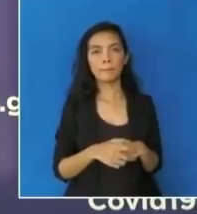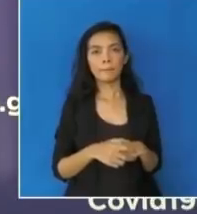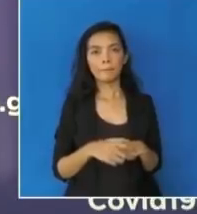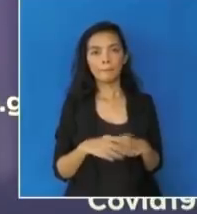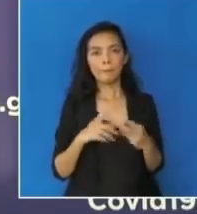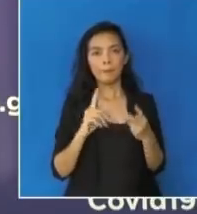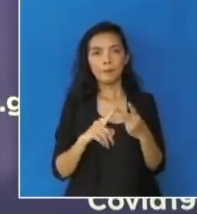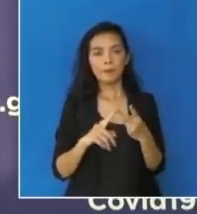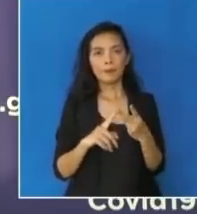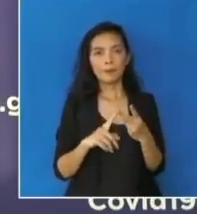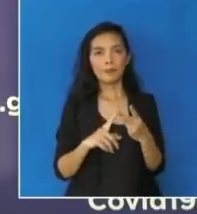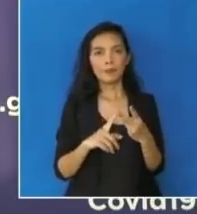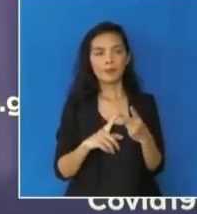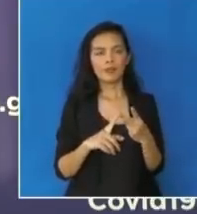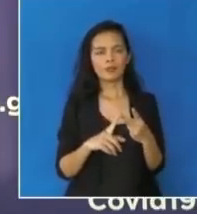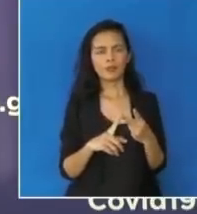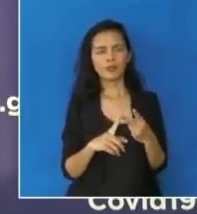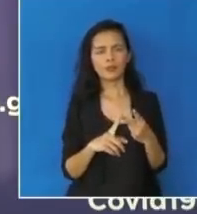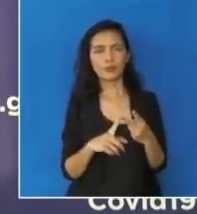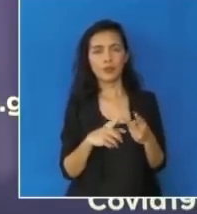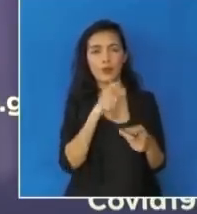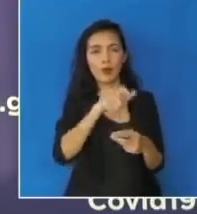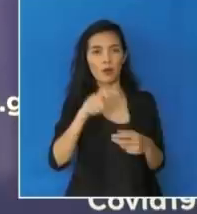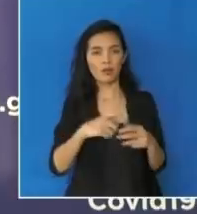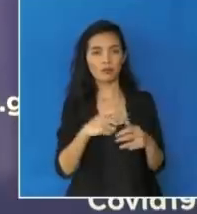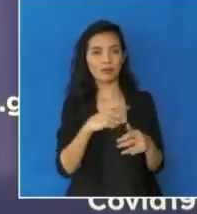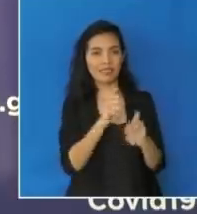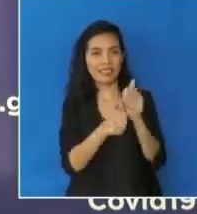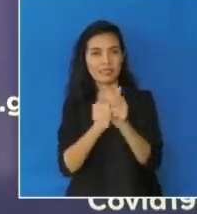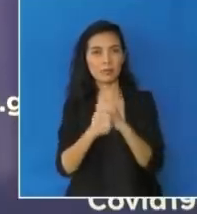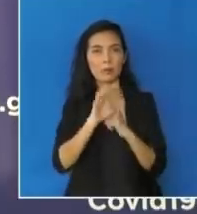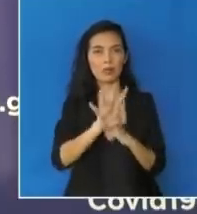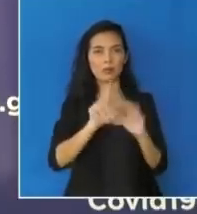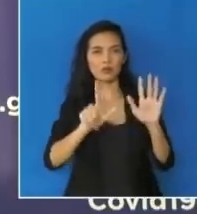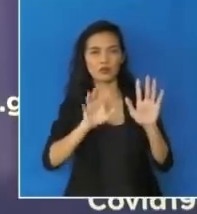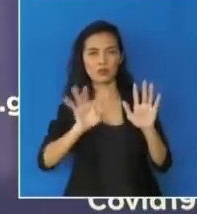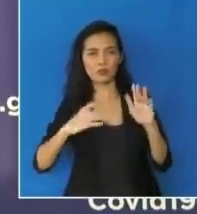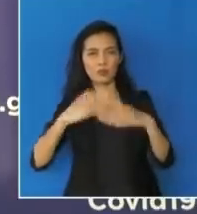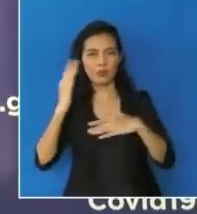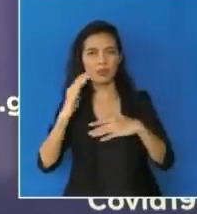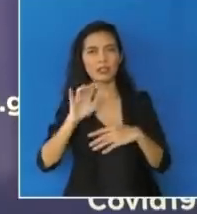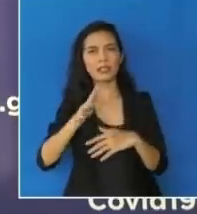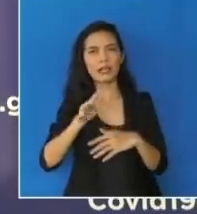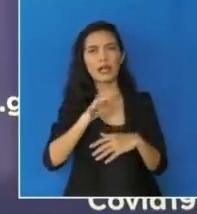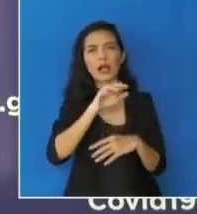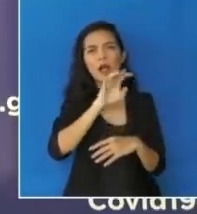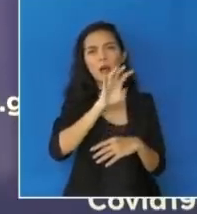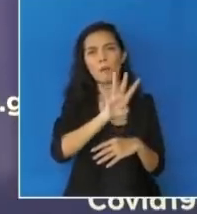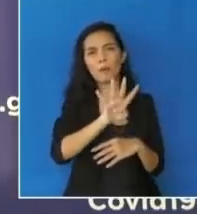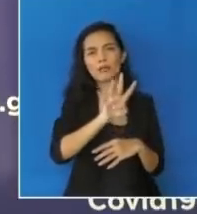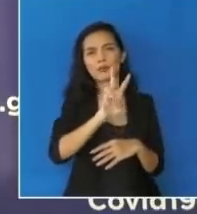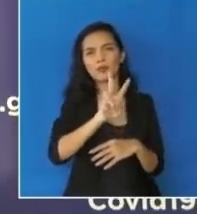Kemudian spesimen yang diperiksa sudah melebihi 47.000. atau sekitar